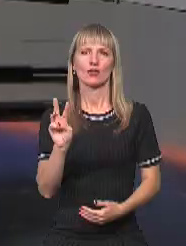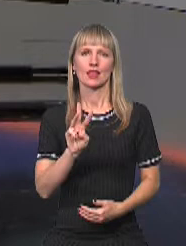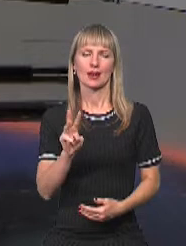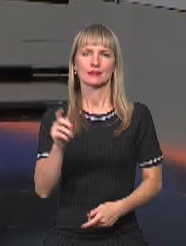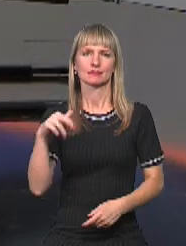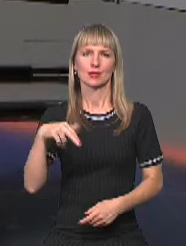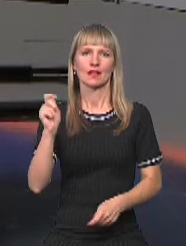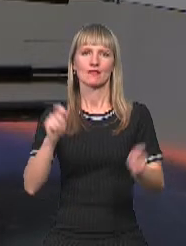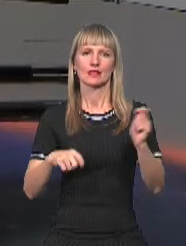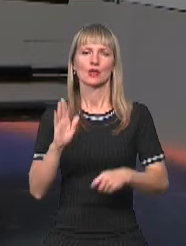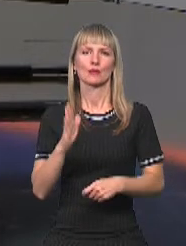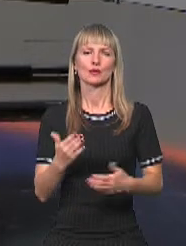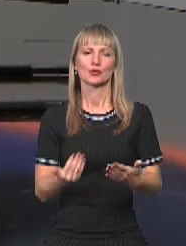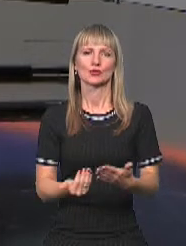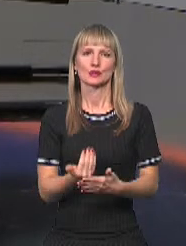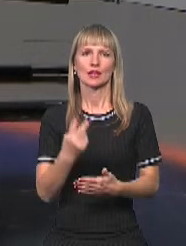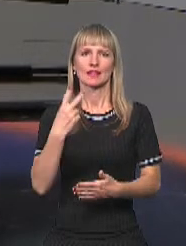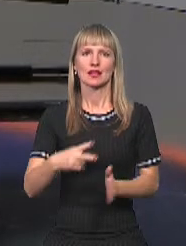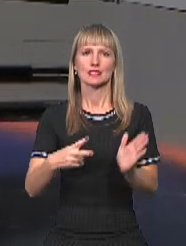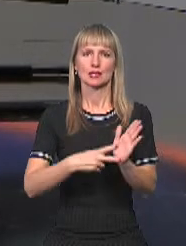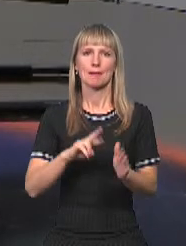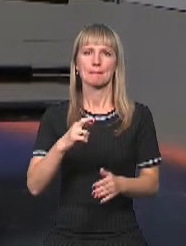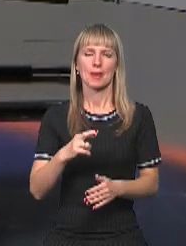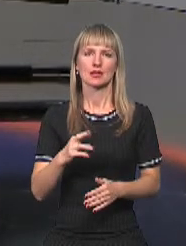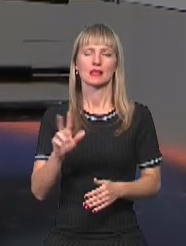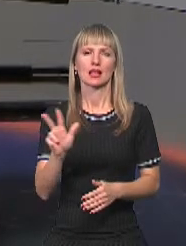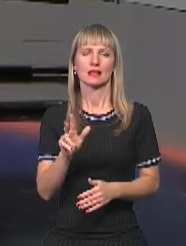ж на фестивальну, буде знову... 27-го в п'ятницю на